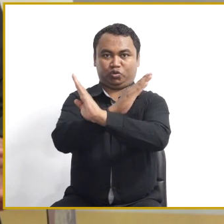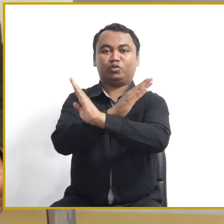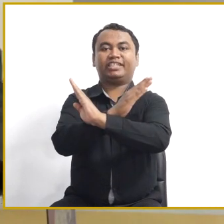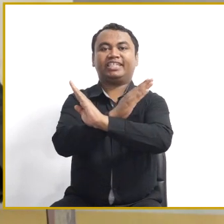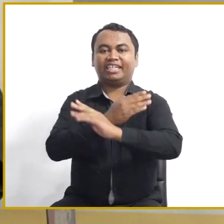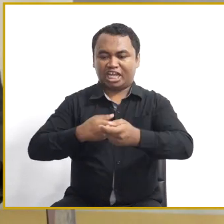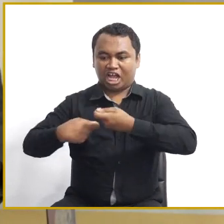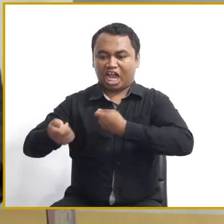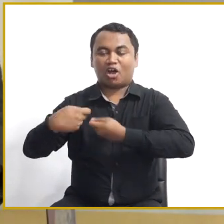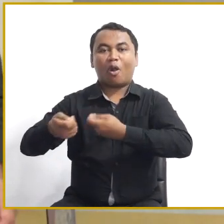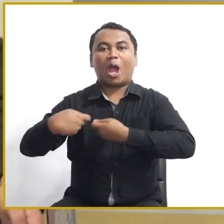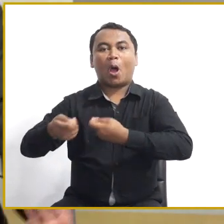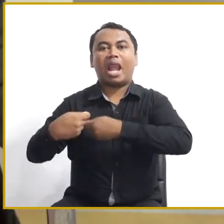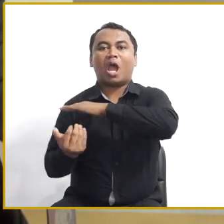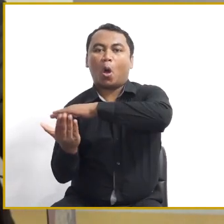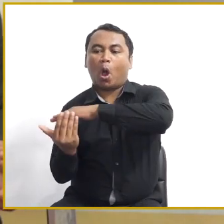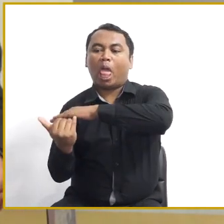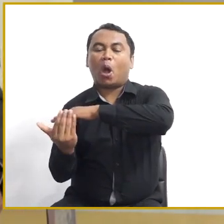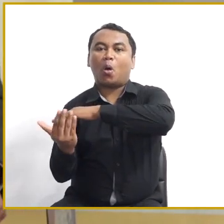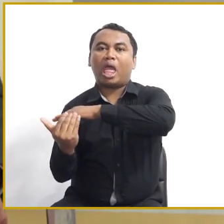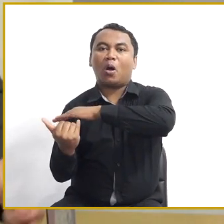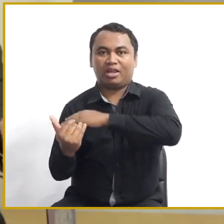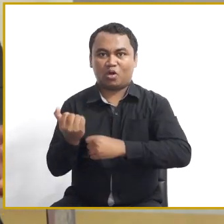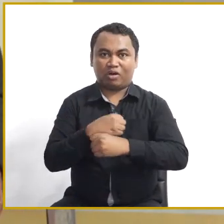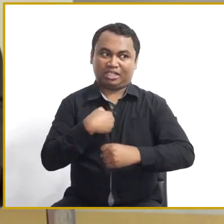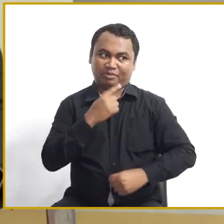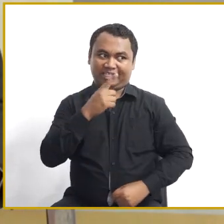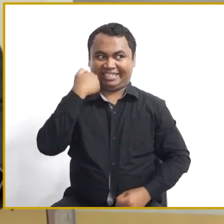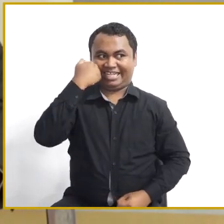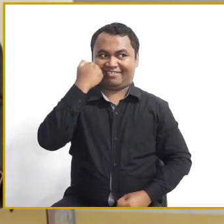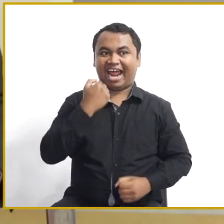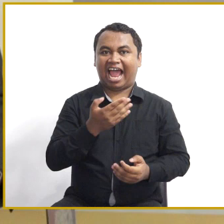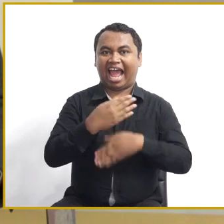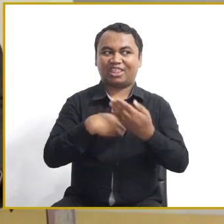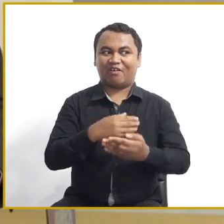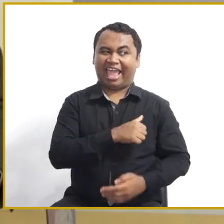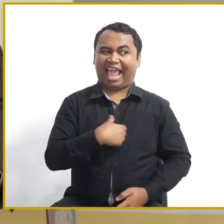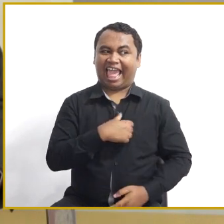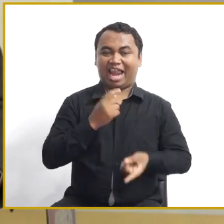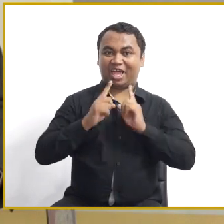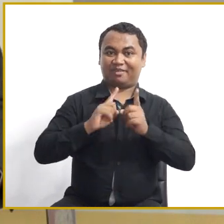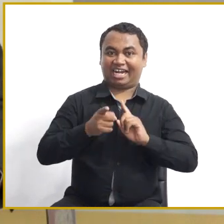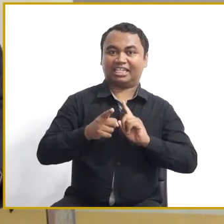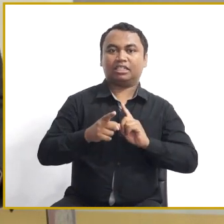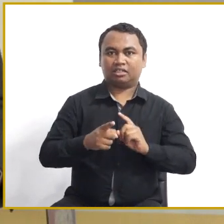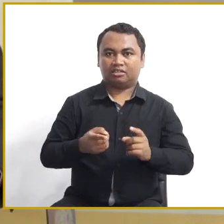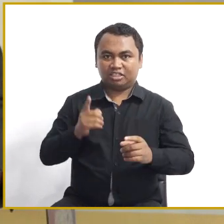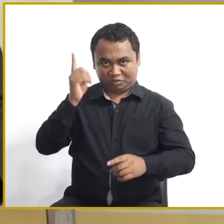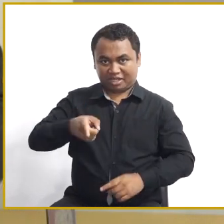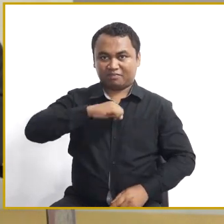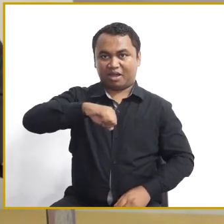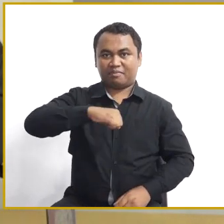tsolotra any aminao abrahama za fa hoe mba ataovy lavalava kely ty fandaharany ity fa anao tsolotra tsy maintsy ty zavatra ty no ampiasaiko, dia